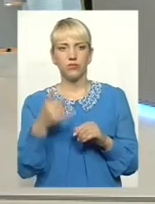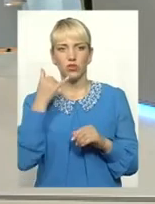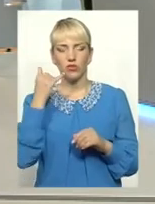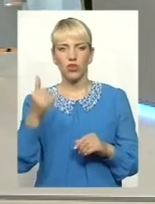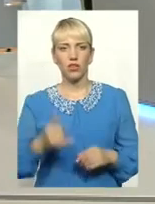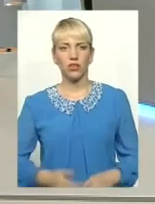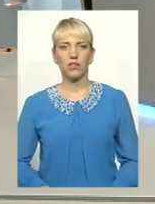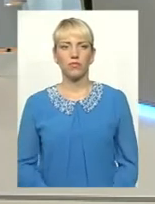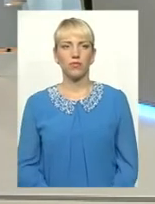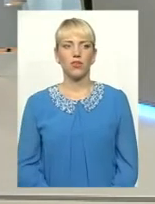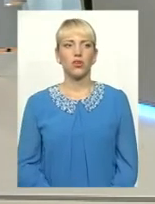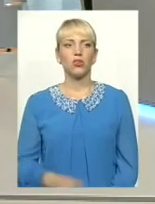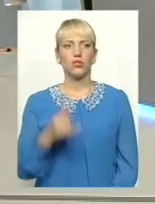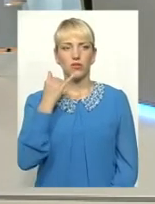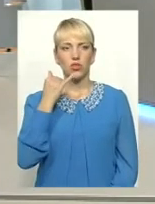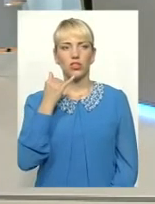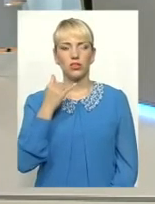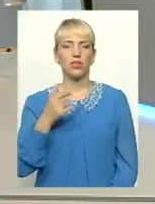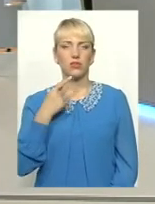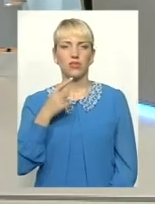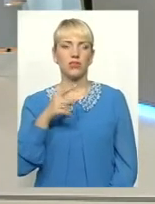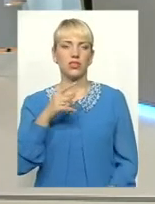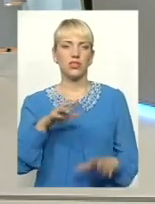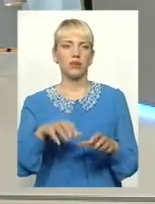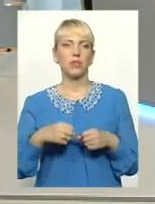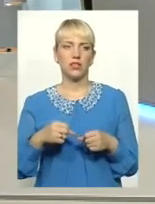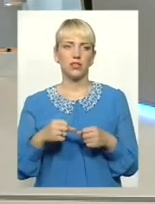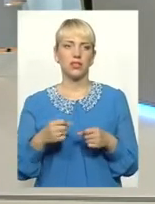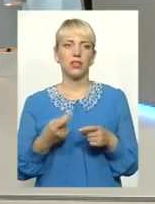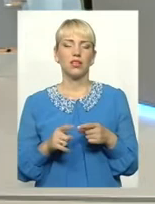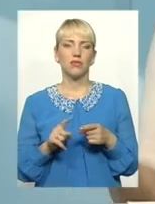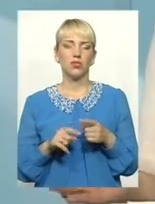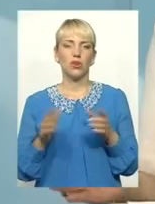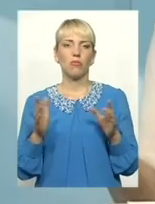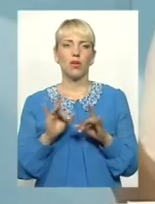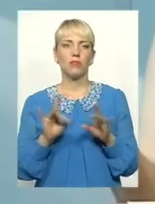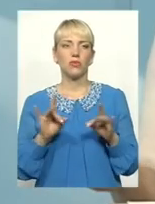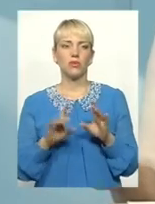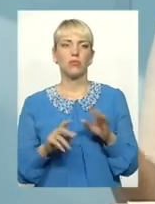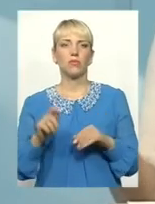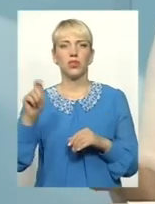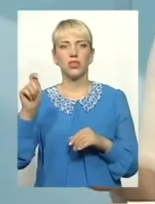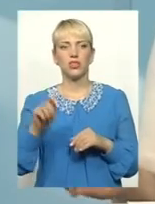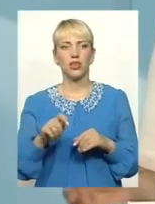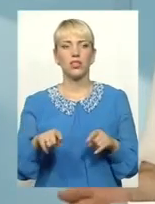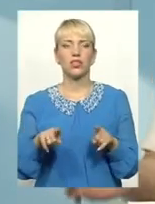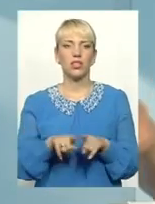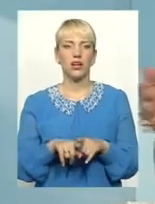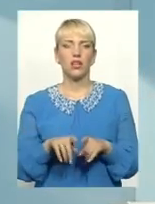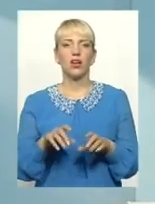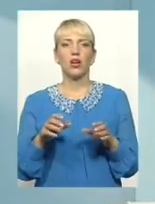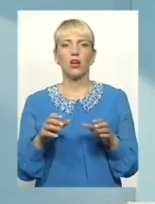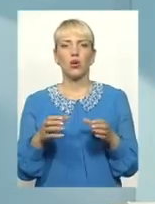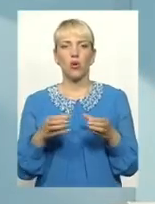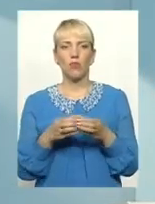дзвонити, що заберіть. І саме в цьому епізоді приїжджає оця команда. І вони